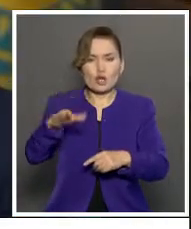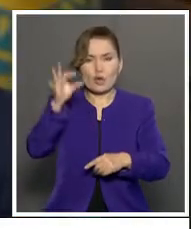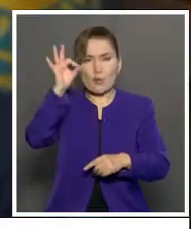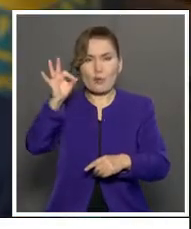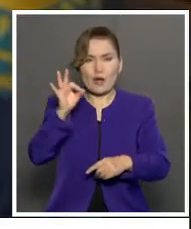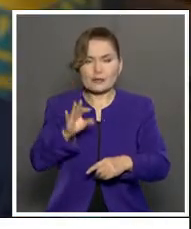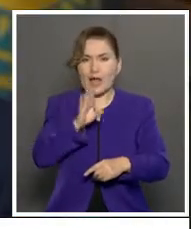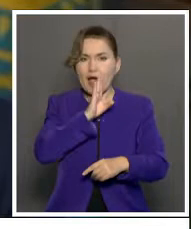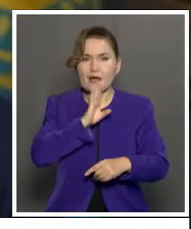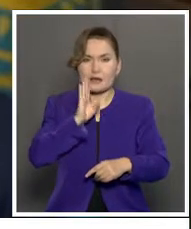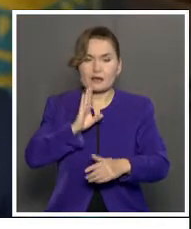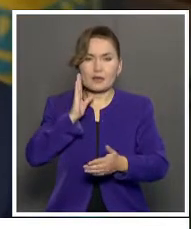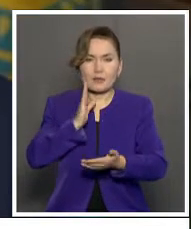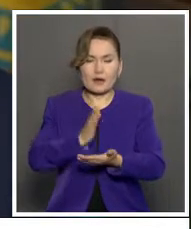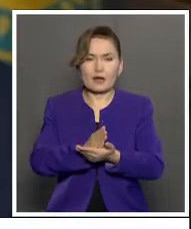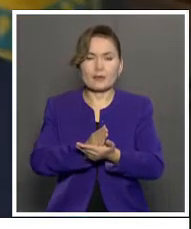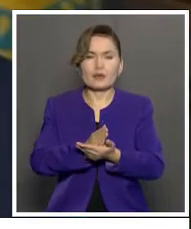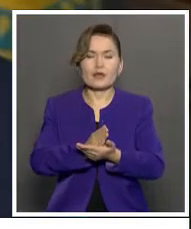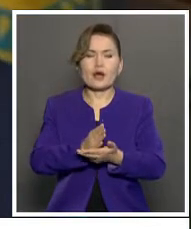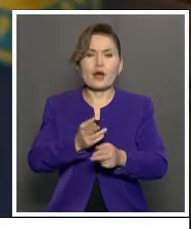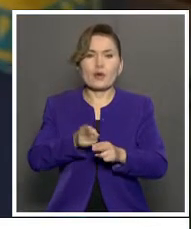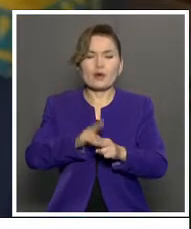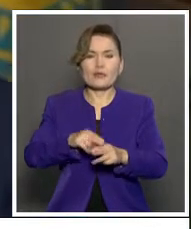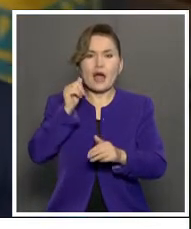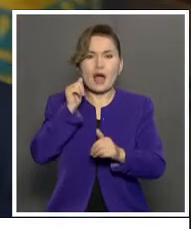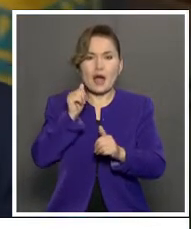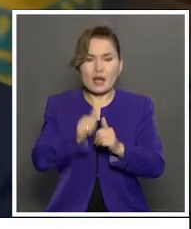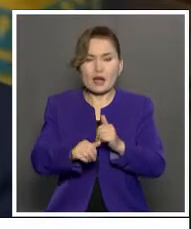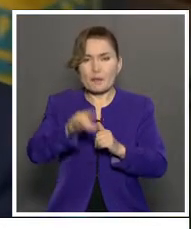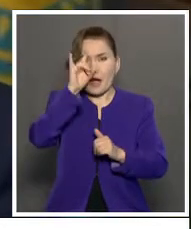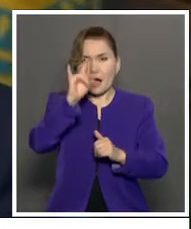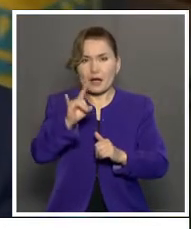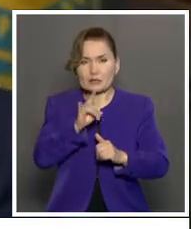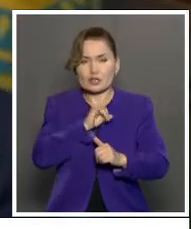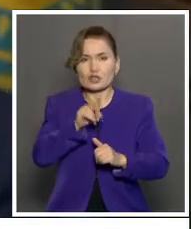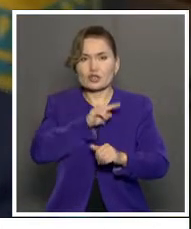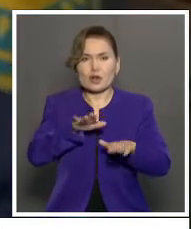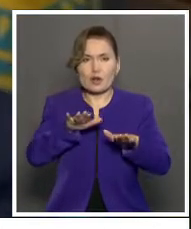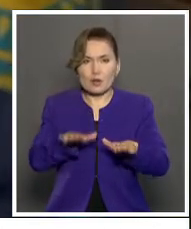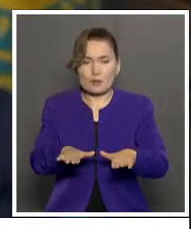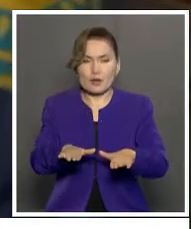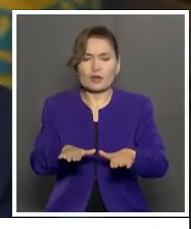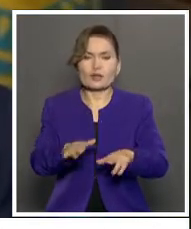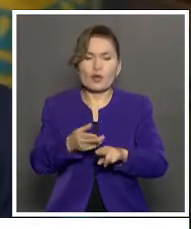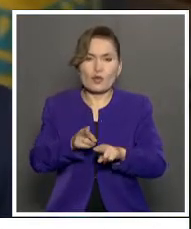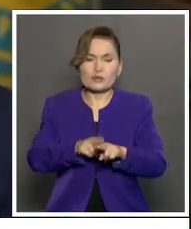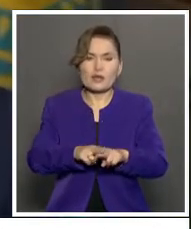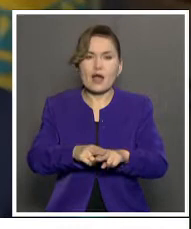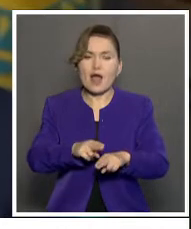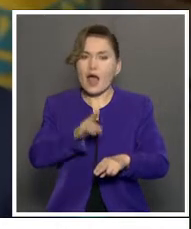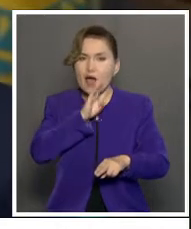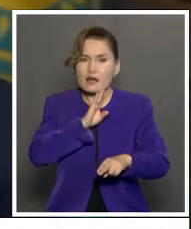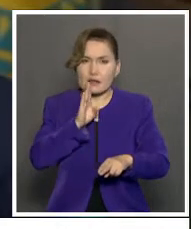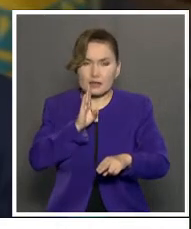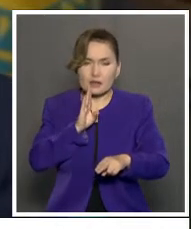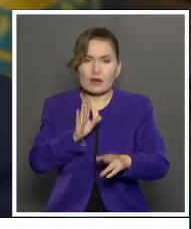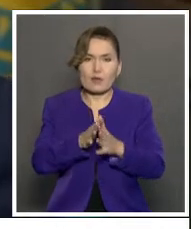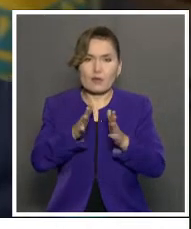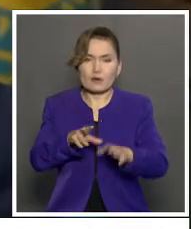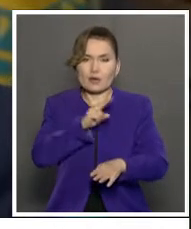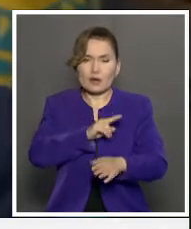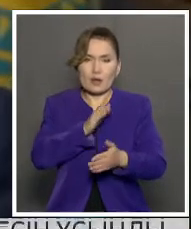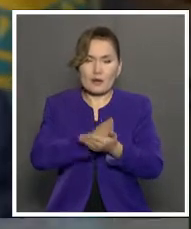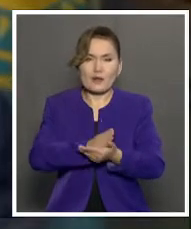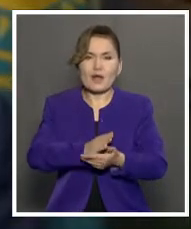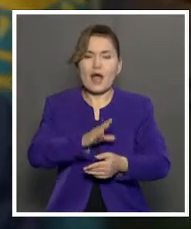50%-дан асады әйелдердің мөлшері. Әрбір Қазақстандағы үш жұмыс орнының біреуі әйелдермен беріледі. Әйелдер тек